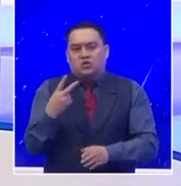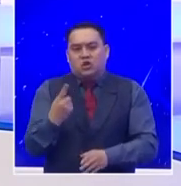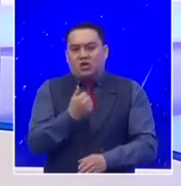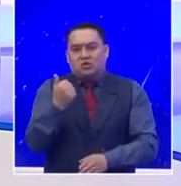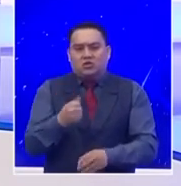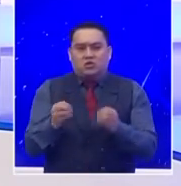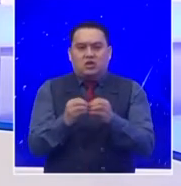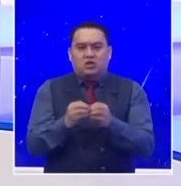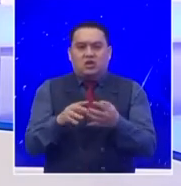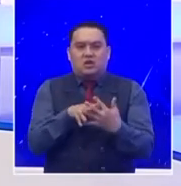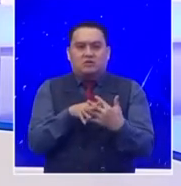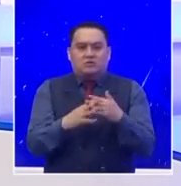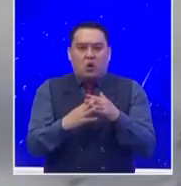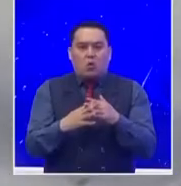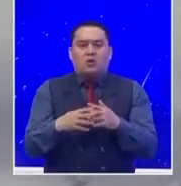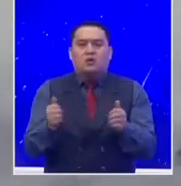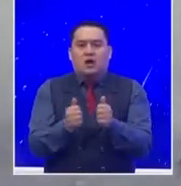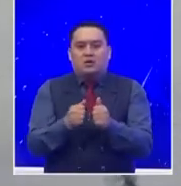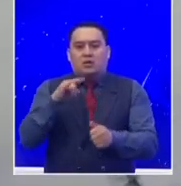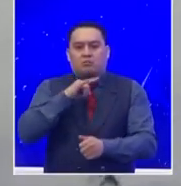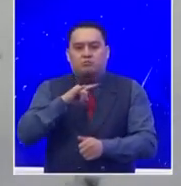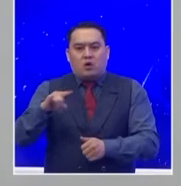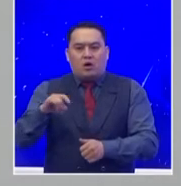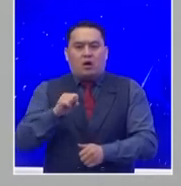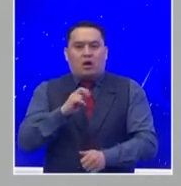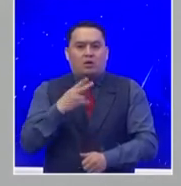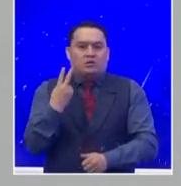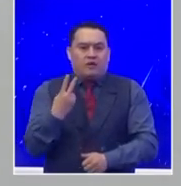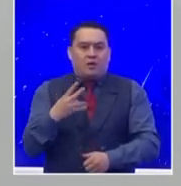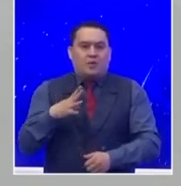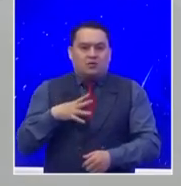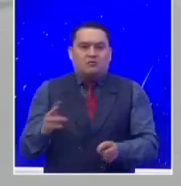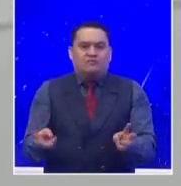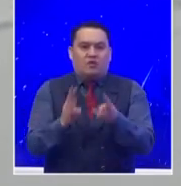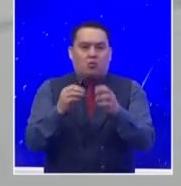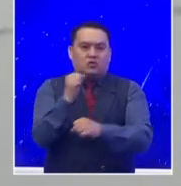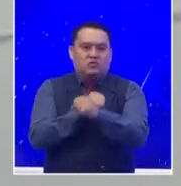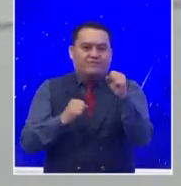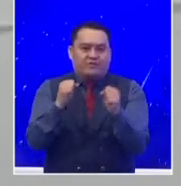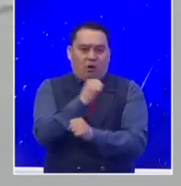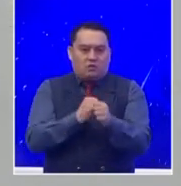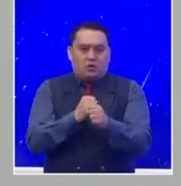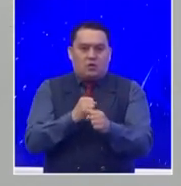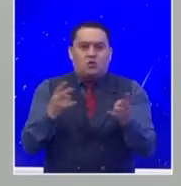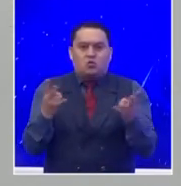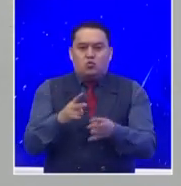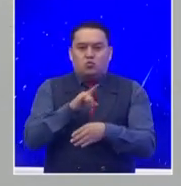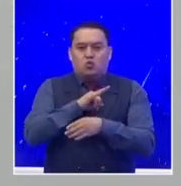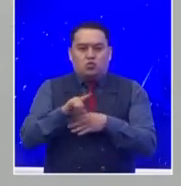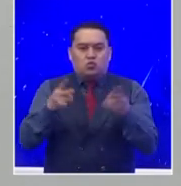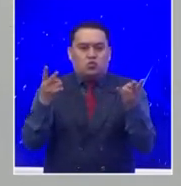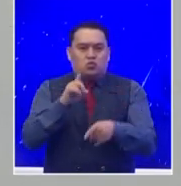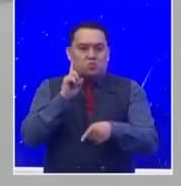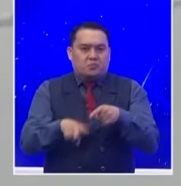10 километрах от поселка Прапорщиково при посадке самолета Ан-2 произошло возгорание двигателя. Пилоту пришлось совершить